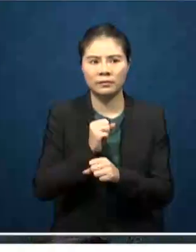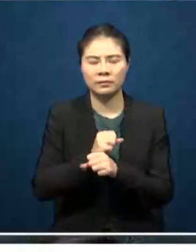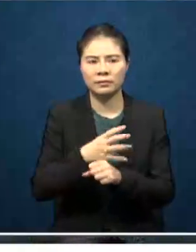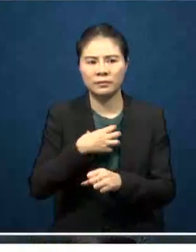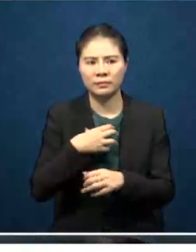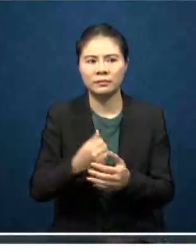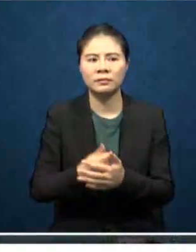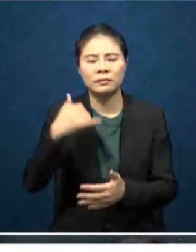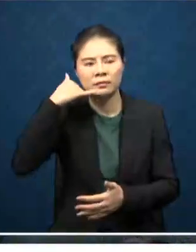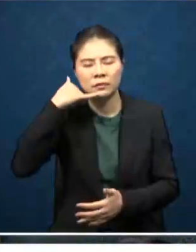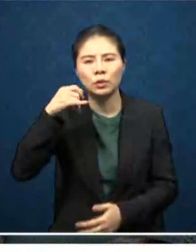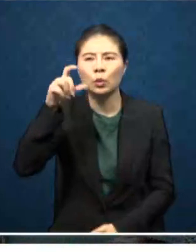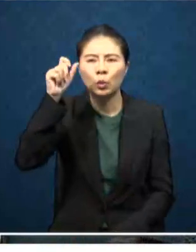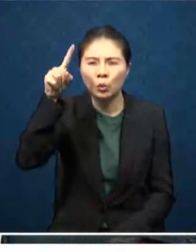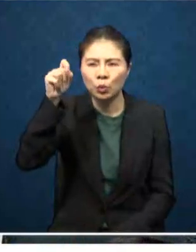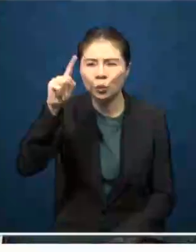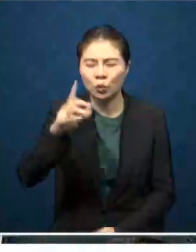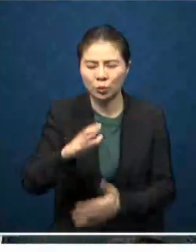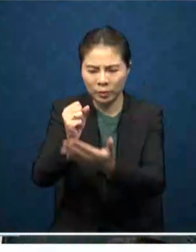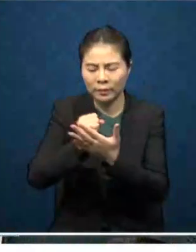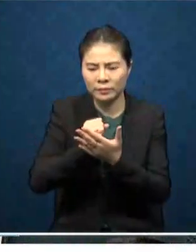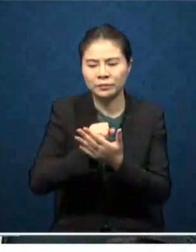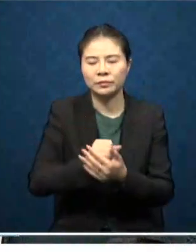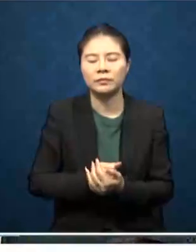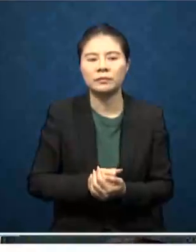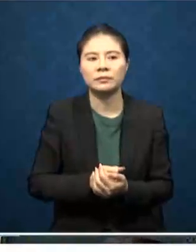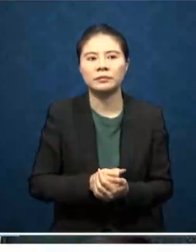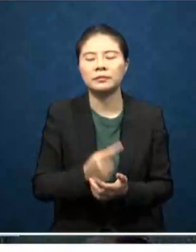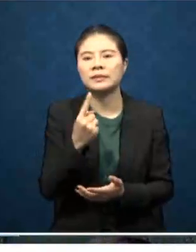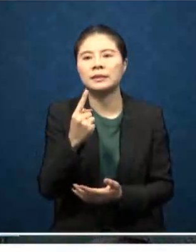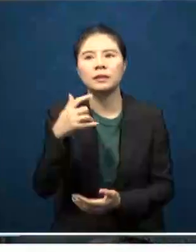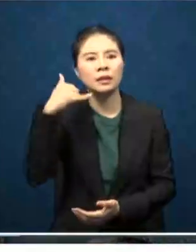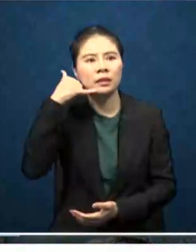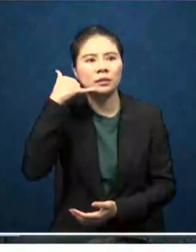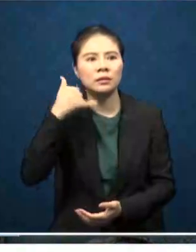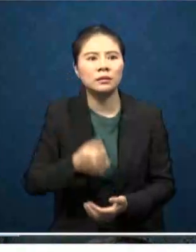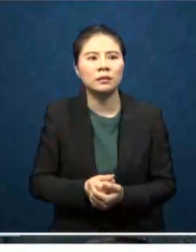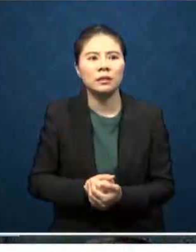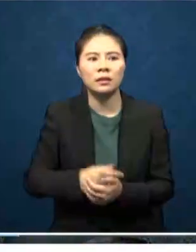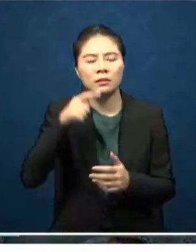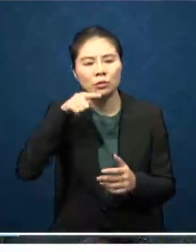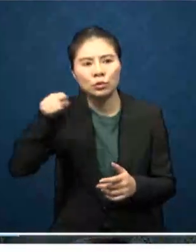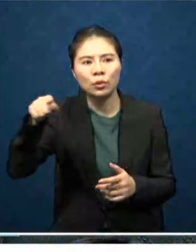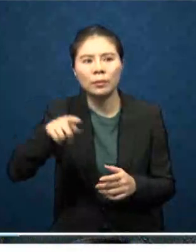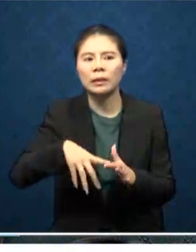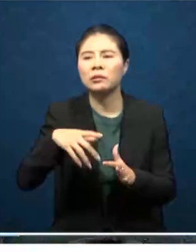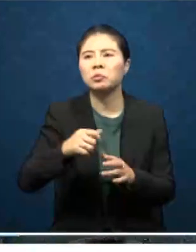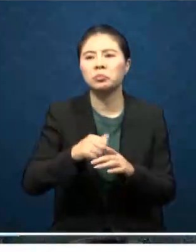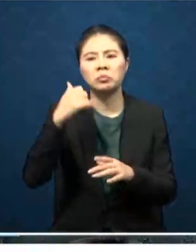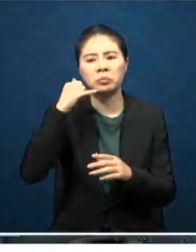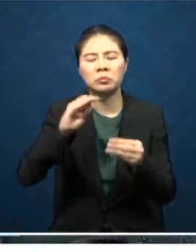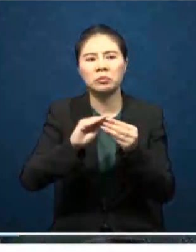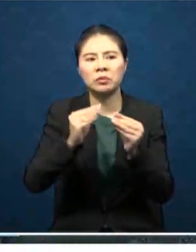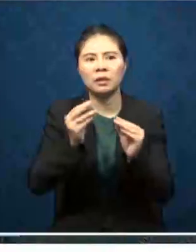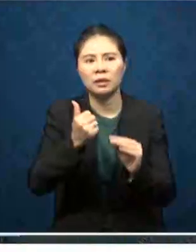ฉุกเฉินเบอร์เดียวอันนั้นไม่ควรรู้เรื่องกันเบอร์ฉุกเฉินเบอร์เดียวคือโทรไปแล้วเก็จะรีเฟอร์เราไปที่เบอร์อืเป็นเรื่องที่